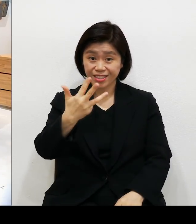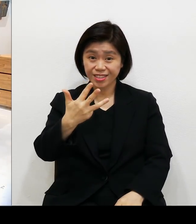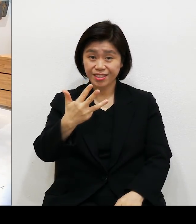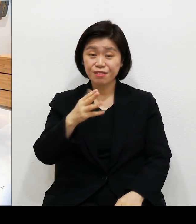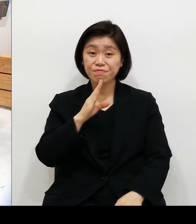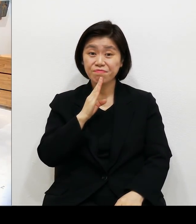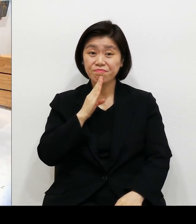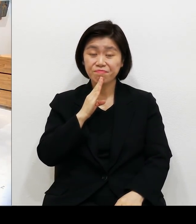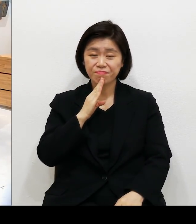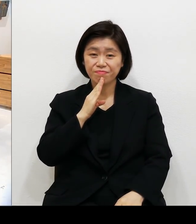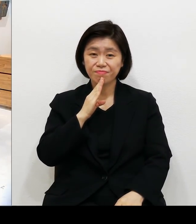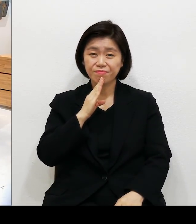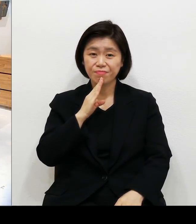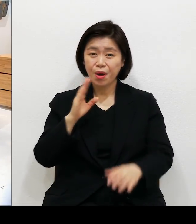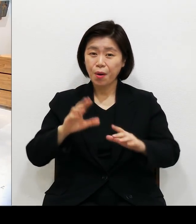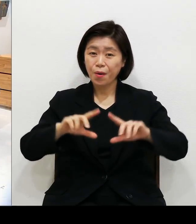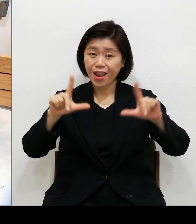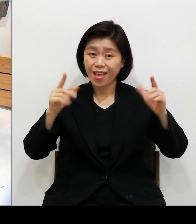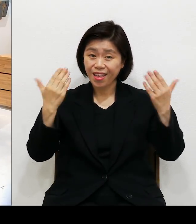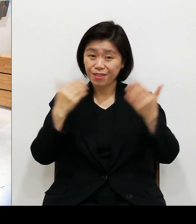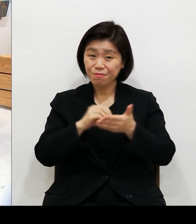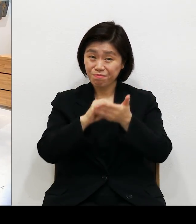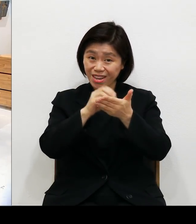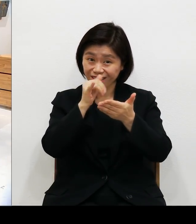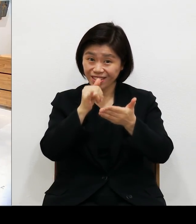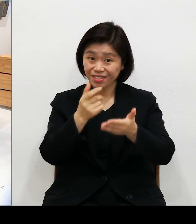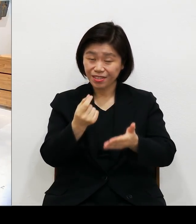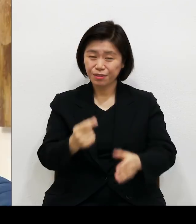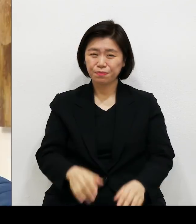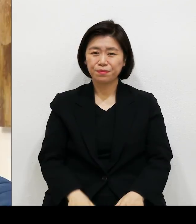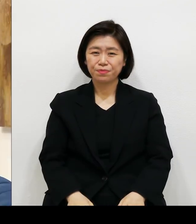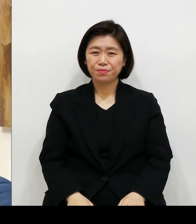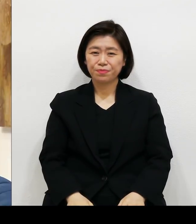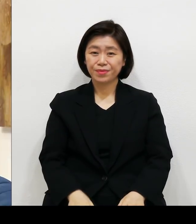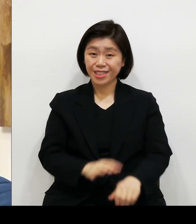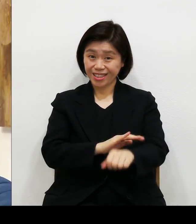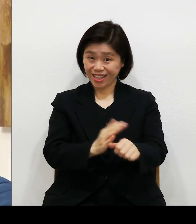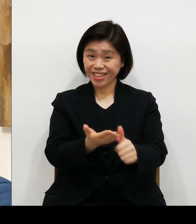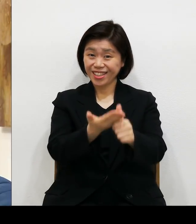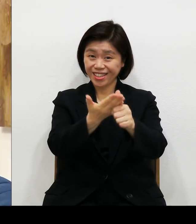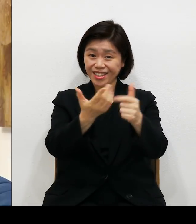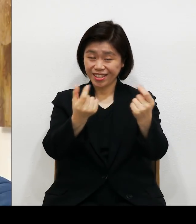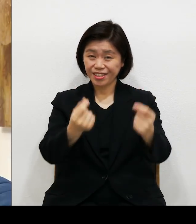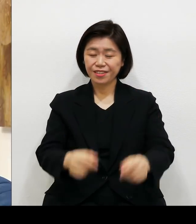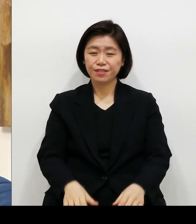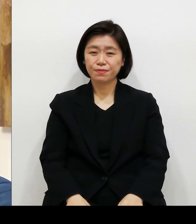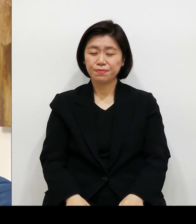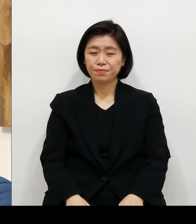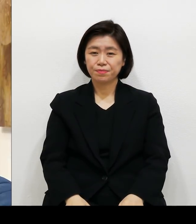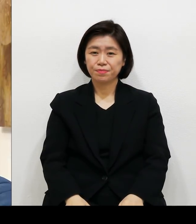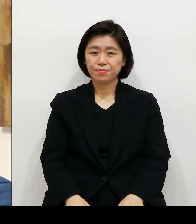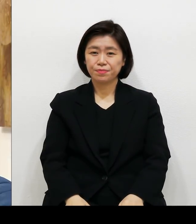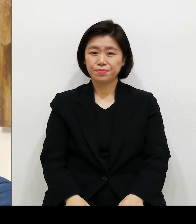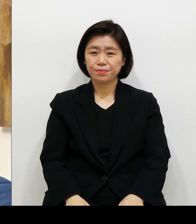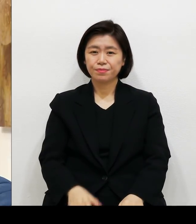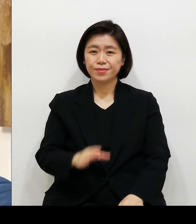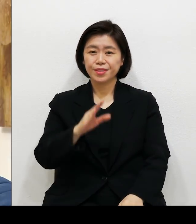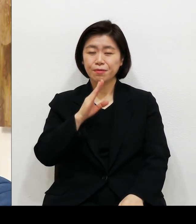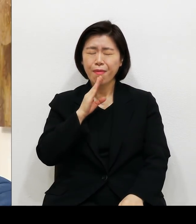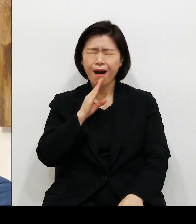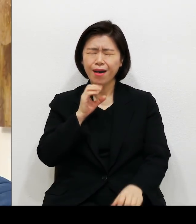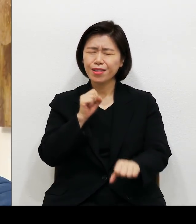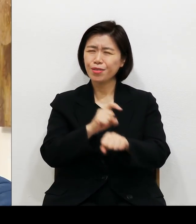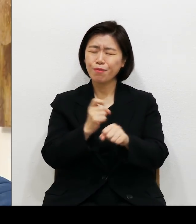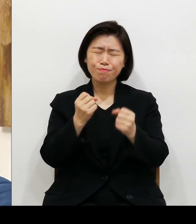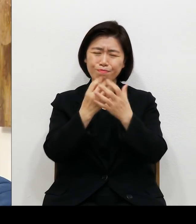사랑이 어때요? 예? 사랑이 어떻게 어때요? 컸어요? 어떻게 컸어요? 잘 컸을 것 같아. 정말 너무